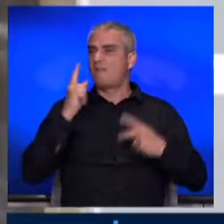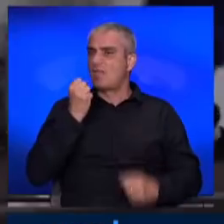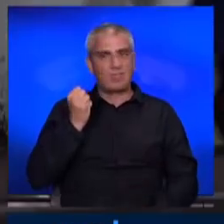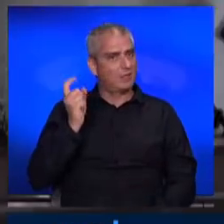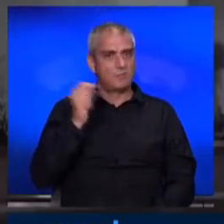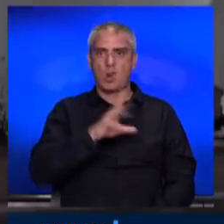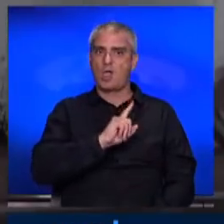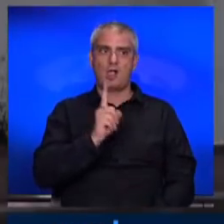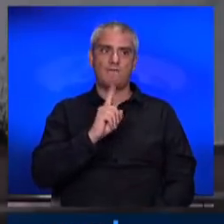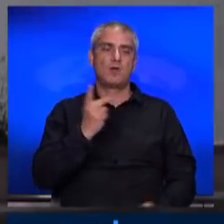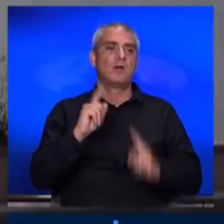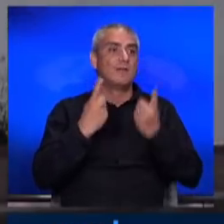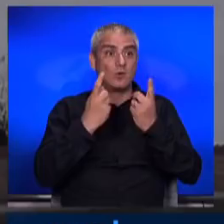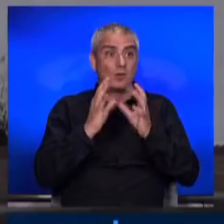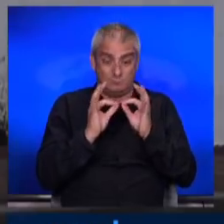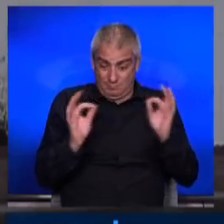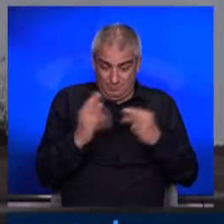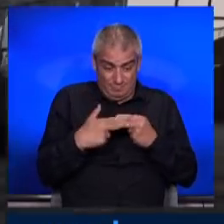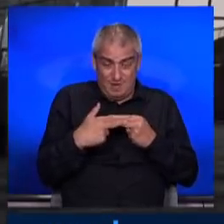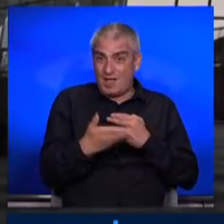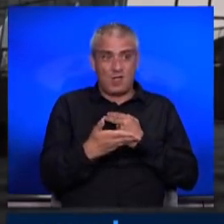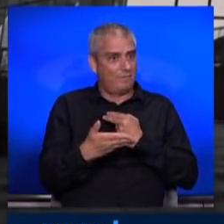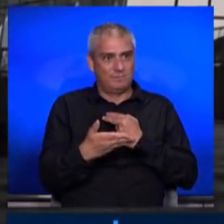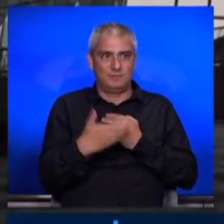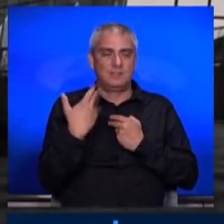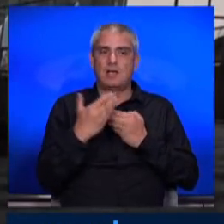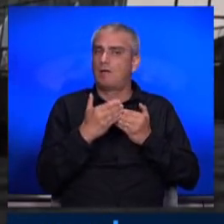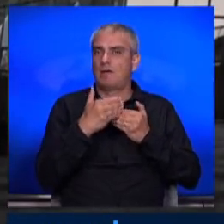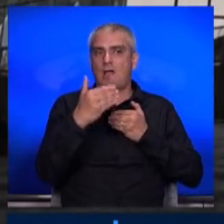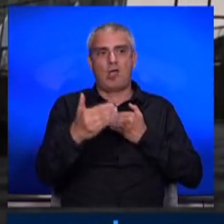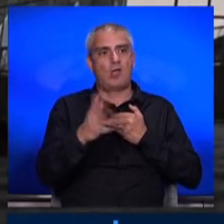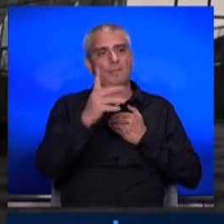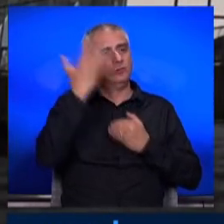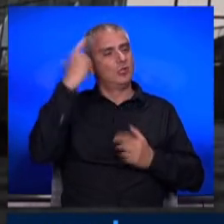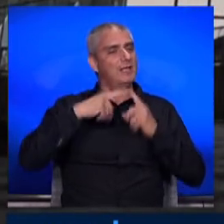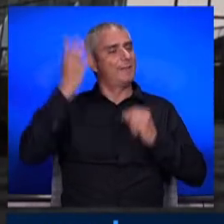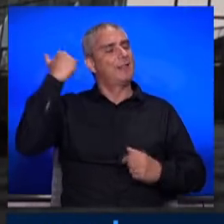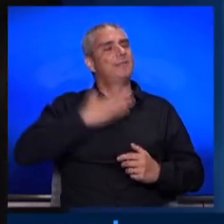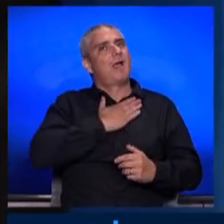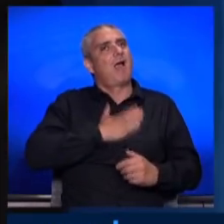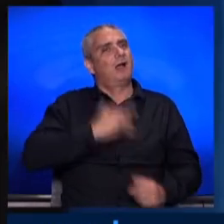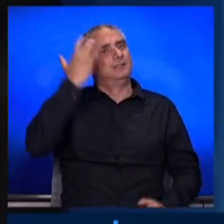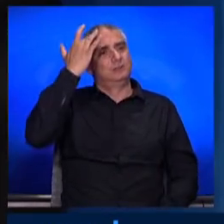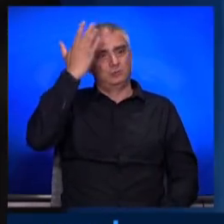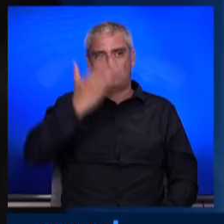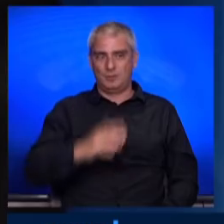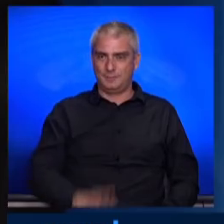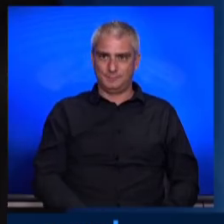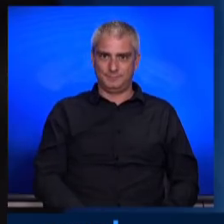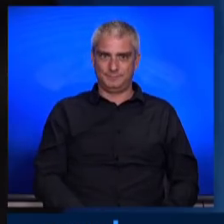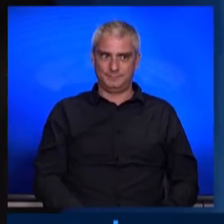יגיעו, והאירוע, שיפתח ממש עוד מעט, יהיה רחוק מאוד ממה שהיפנים קיוו ופיללו.